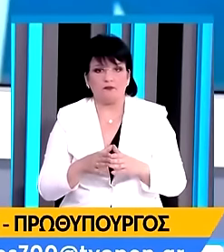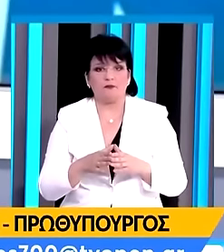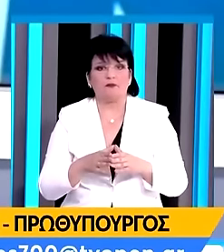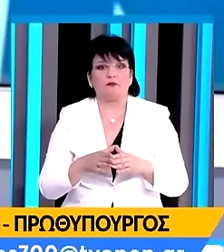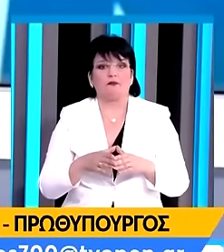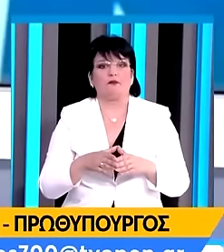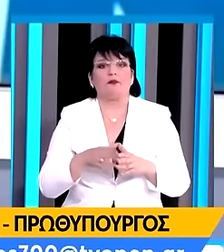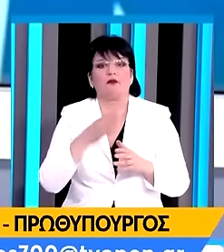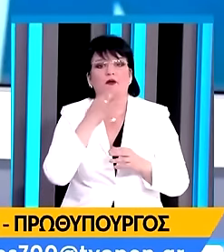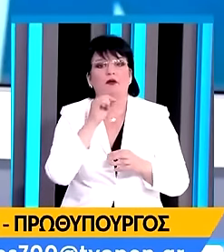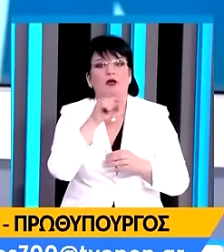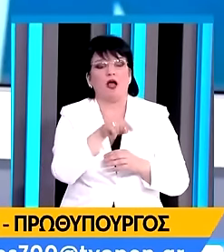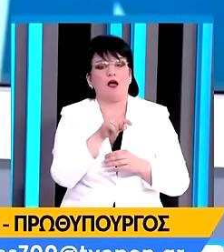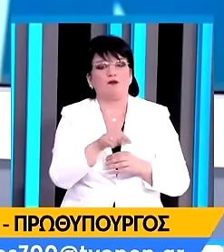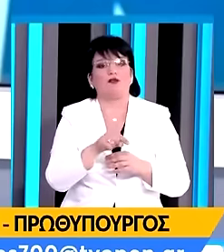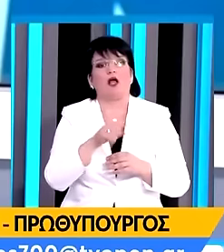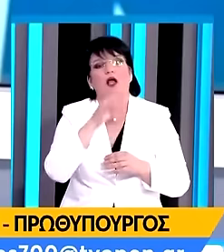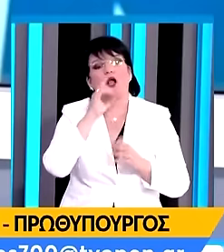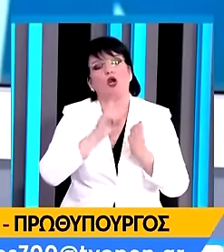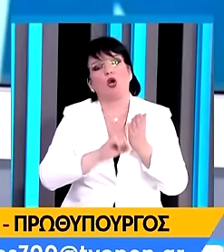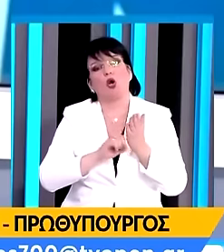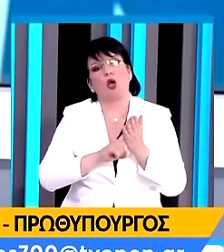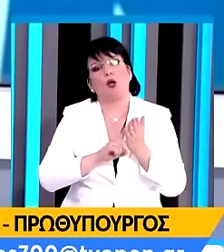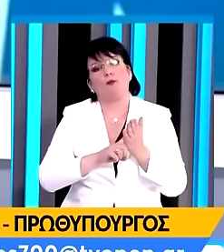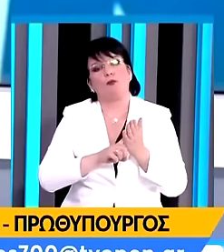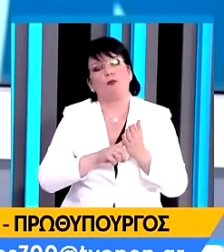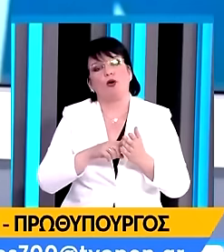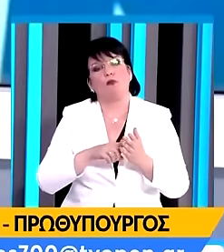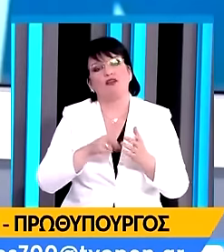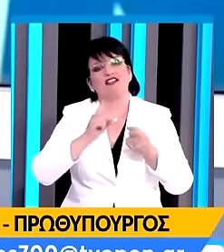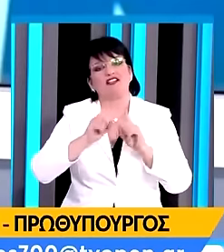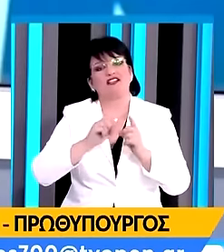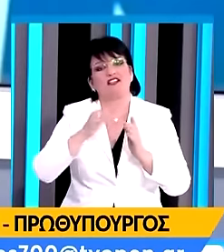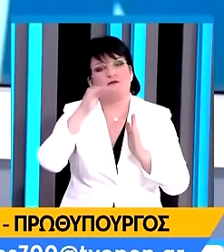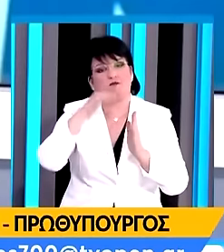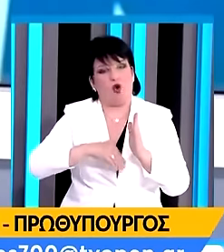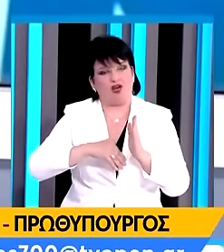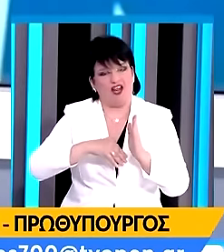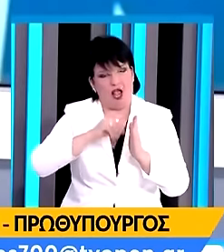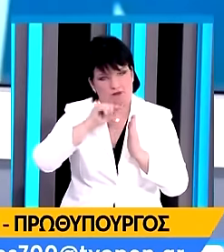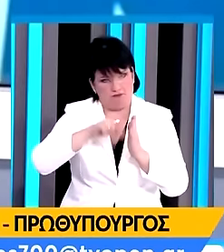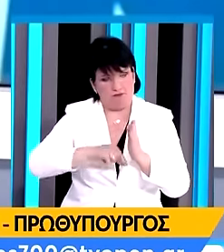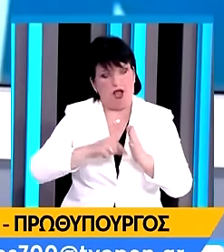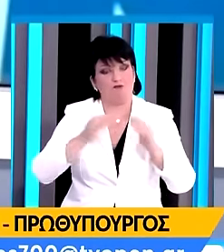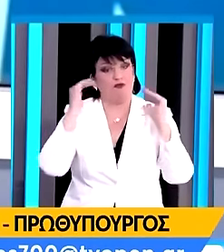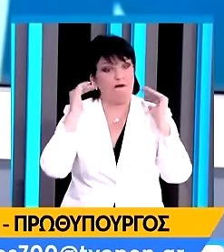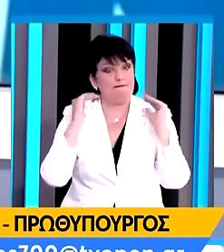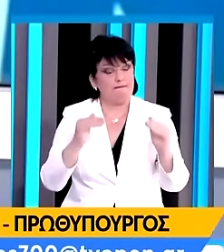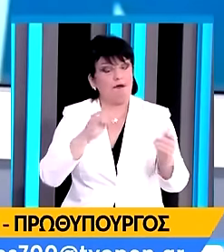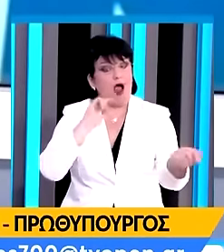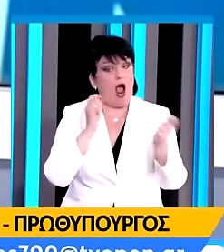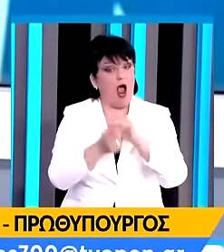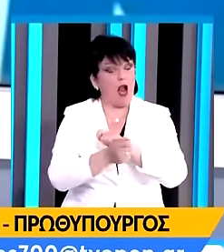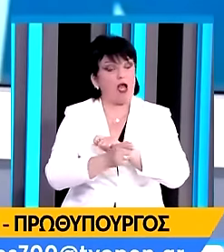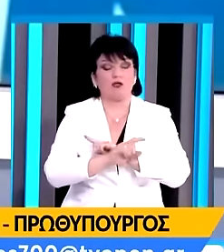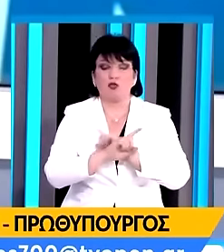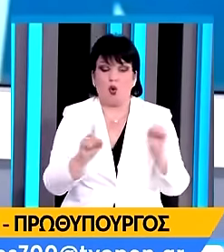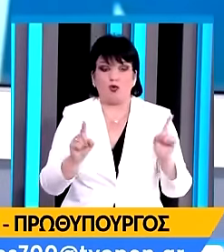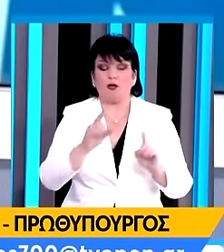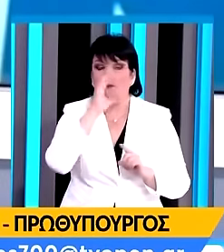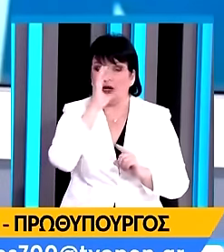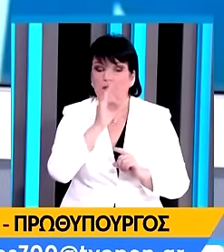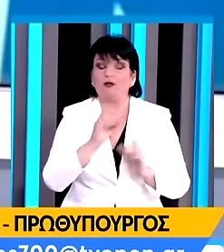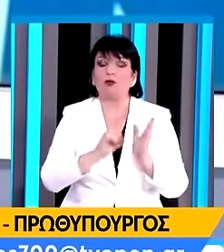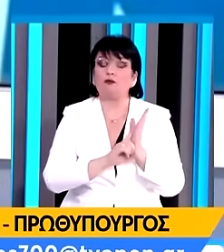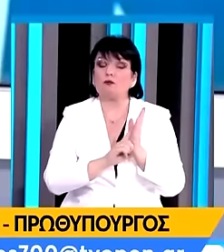γίνει. Και προειδοποίησα τον ελληνικό λαό ότι αυτή η συμφωνία δεν μπορεί να αλλάξει από τη μια στιγμή στην άλλη και άπαξ και κυρωθεί είναι πραγματικότητα και πρέπει να τη